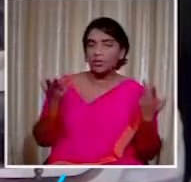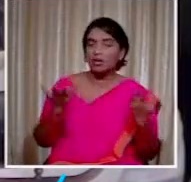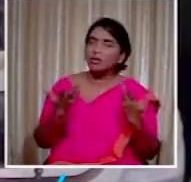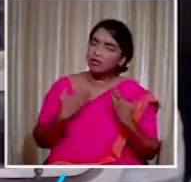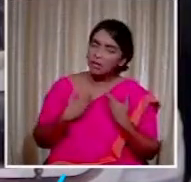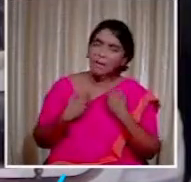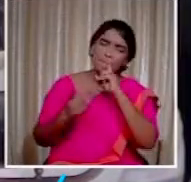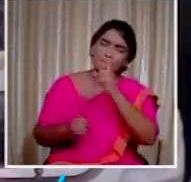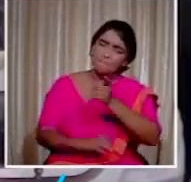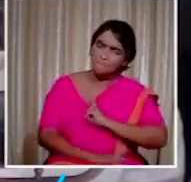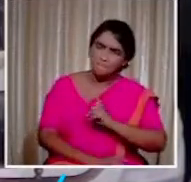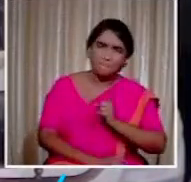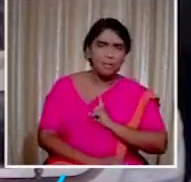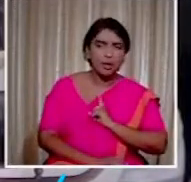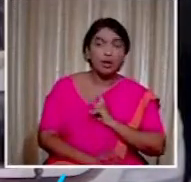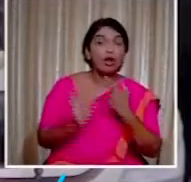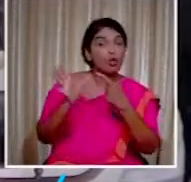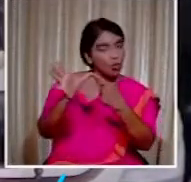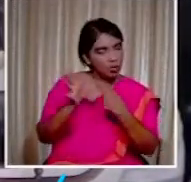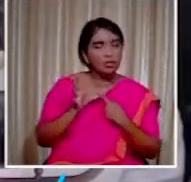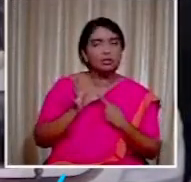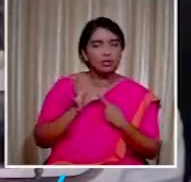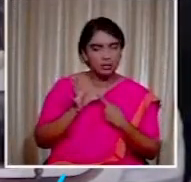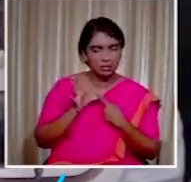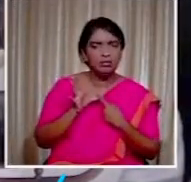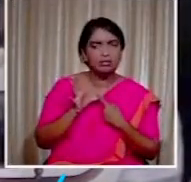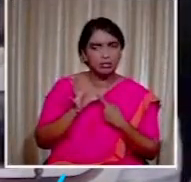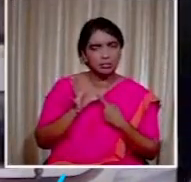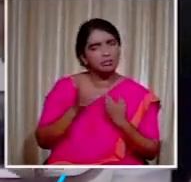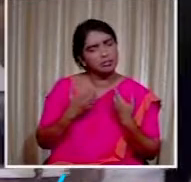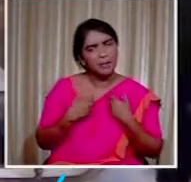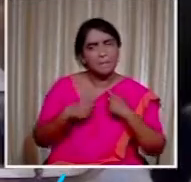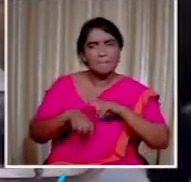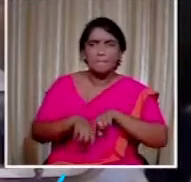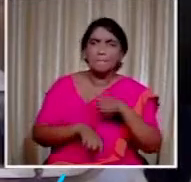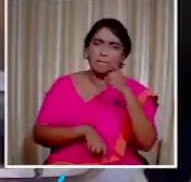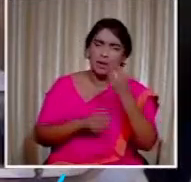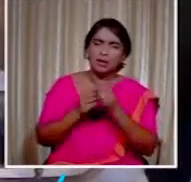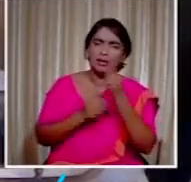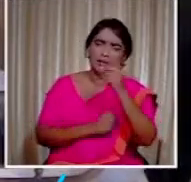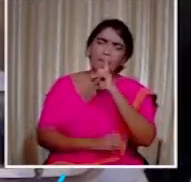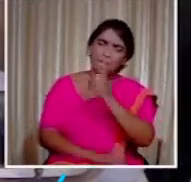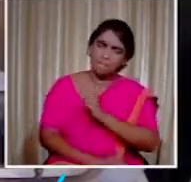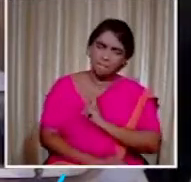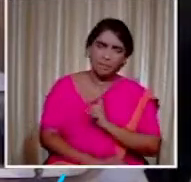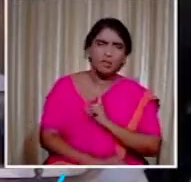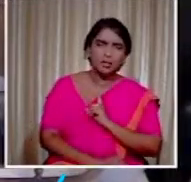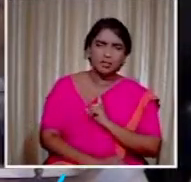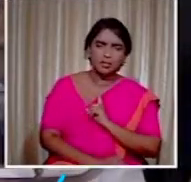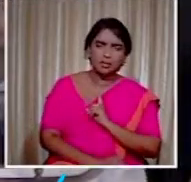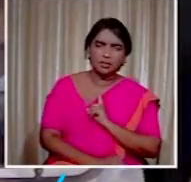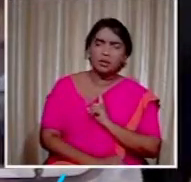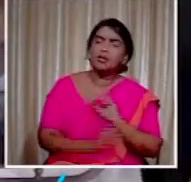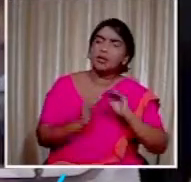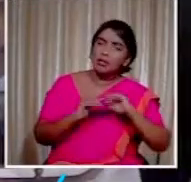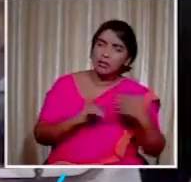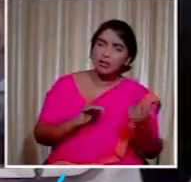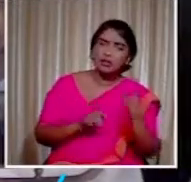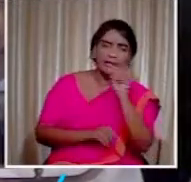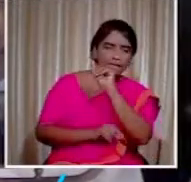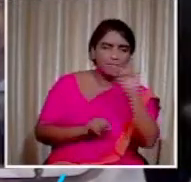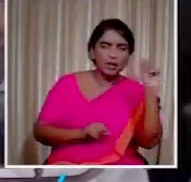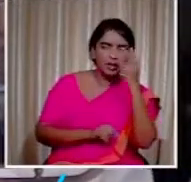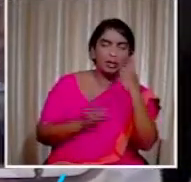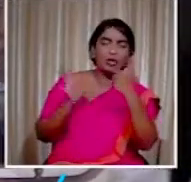තරම් බයින්න. ඒත් මට අර පිළිතුරු දෙන්න. මං ඕන්නම් පෑ භාගයක් දෙන්නම් මට බයින්න. ඊට පස්සේ වාක්‍ය දෙකකින්